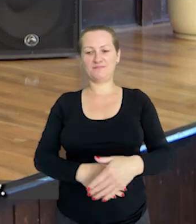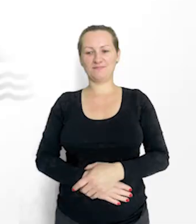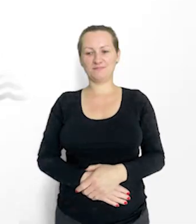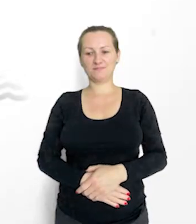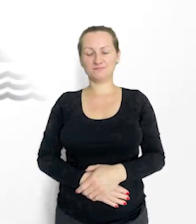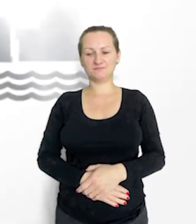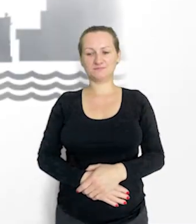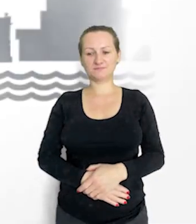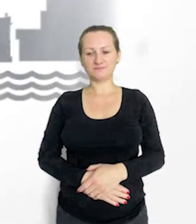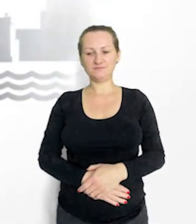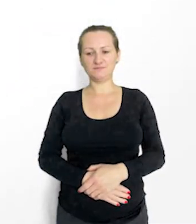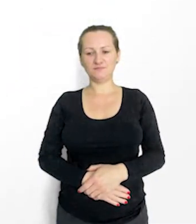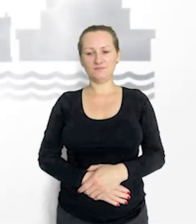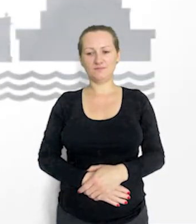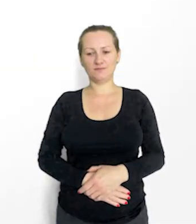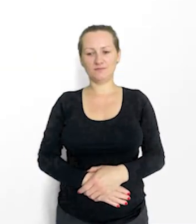szczęśliwy.